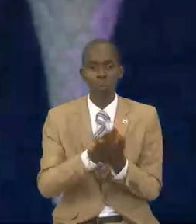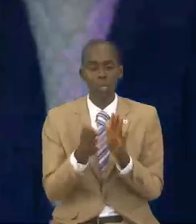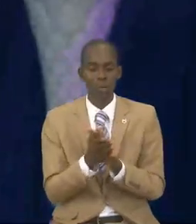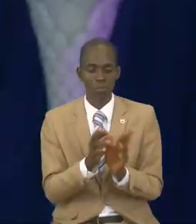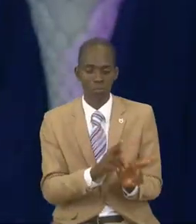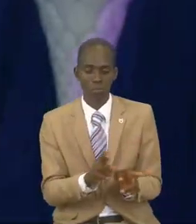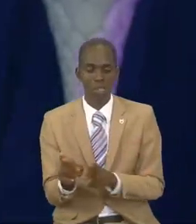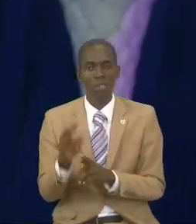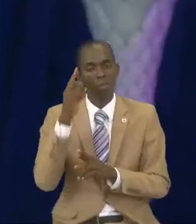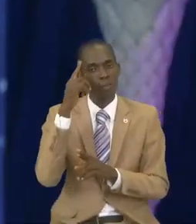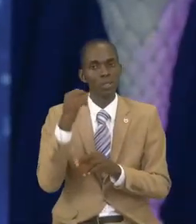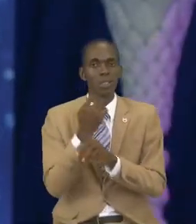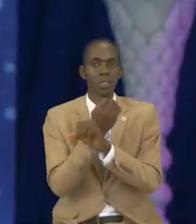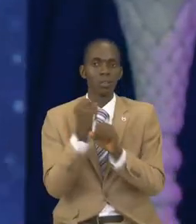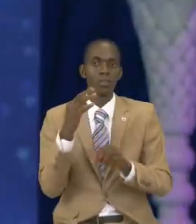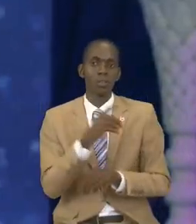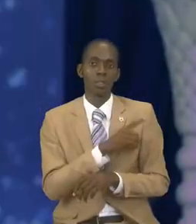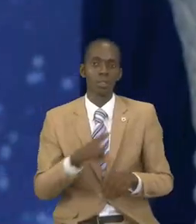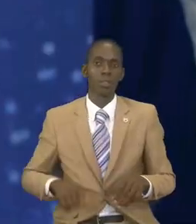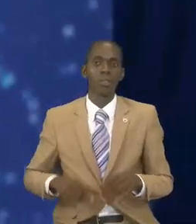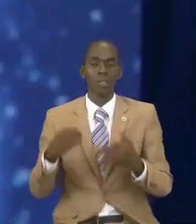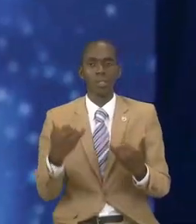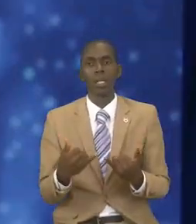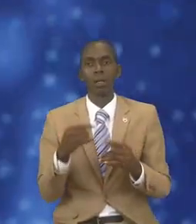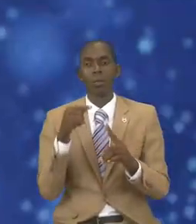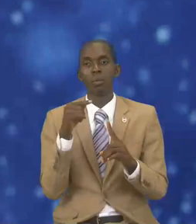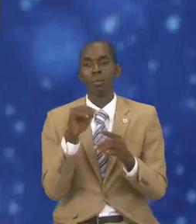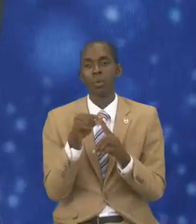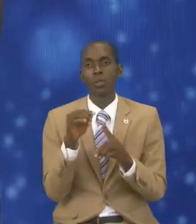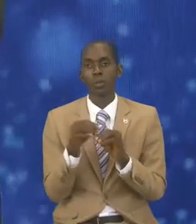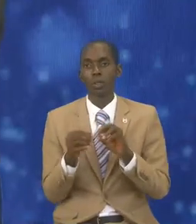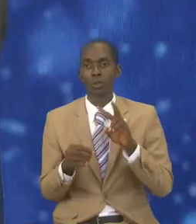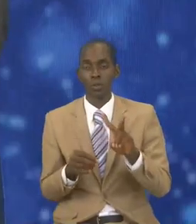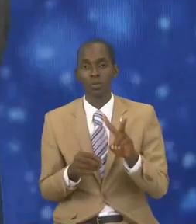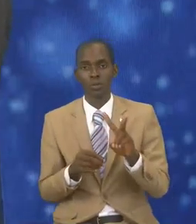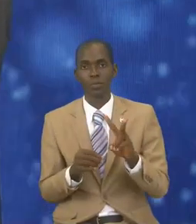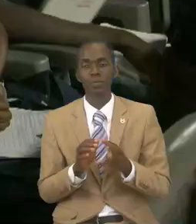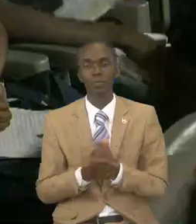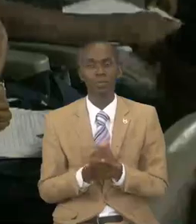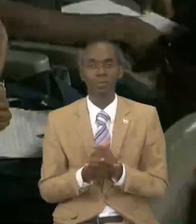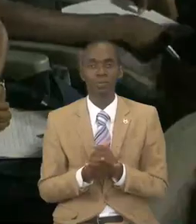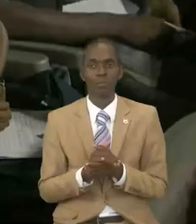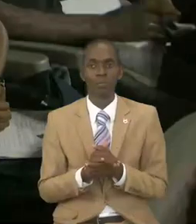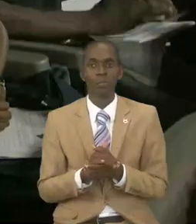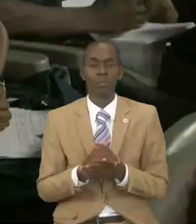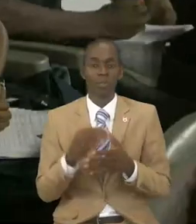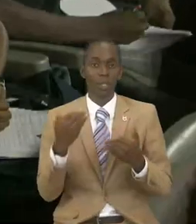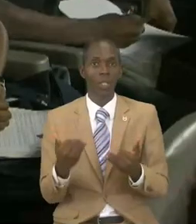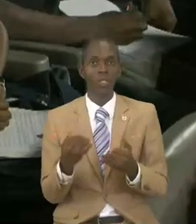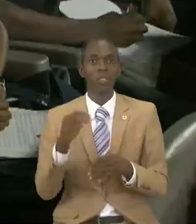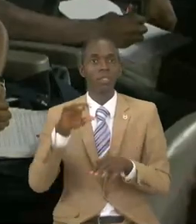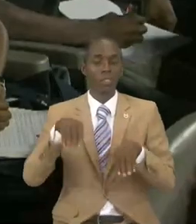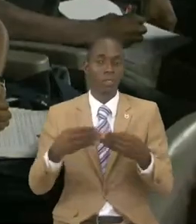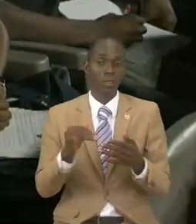tu seras prêt pour le salut du Seigneur. Deuxième point maintenant, Dieu maintenant,